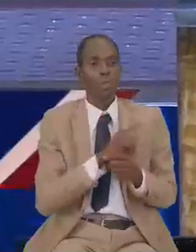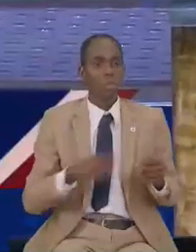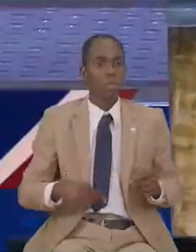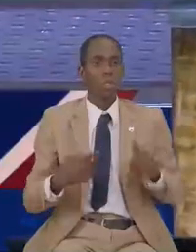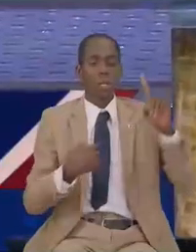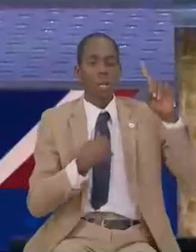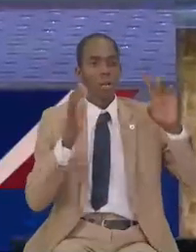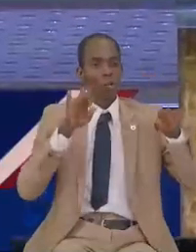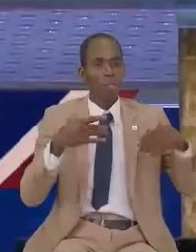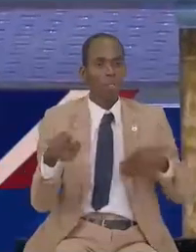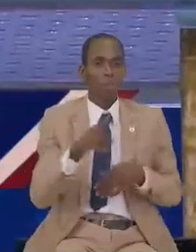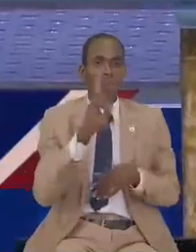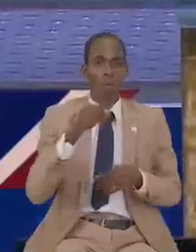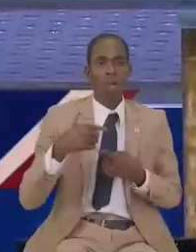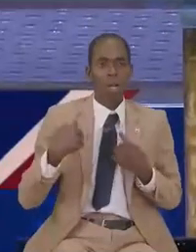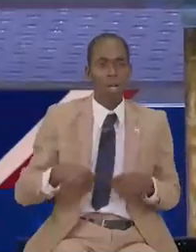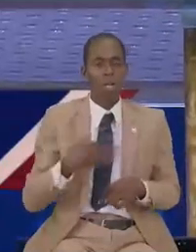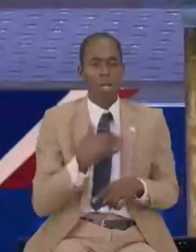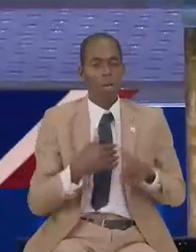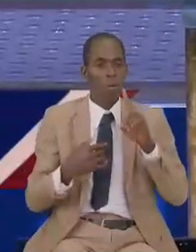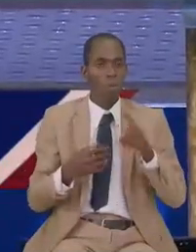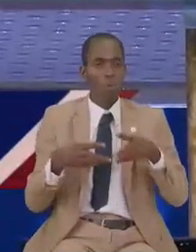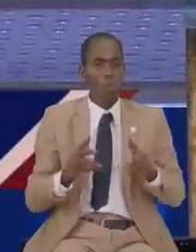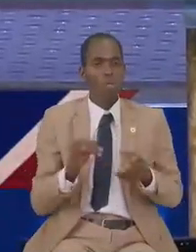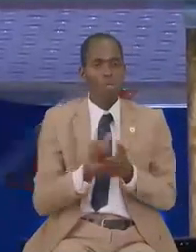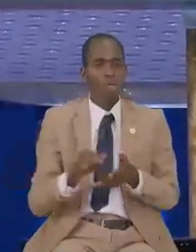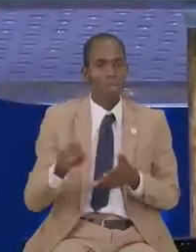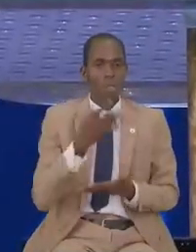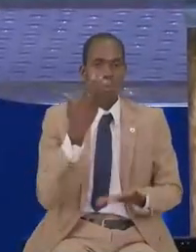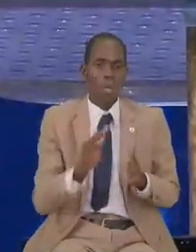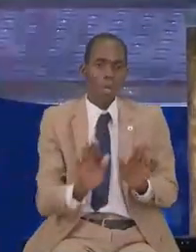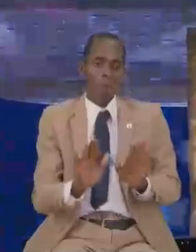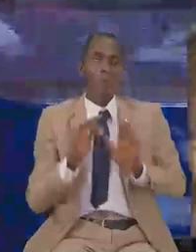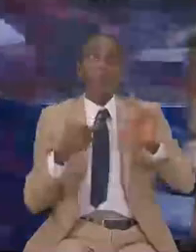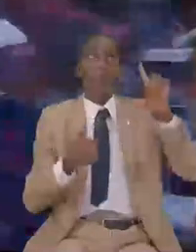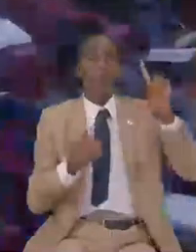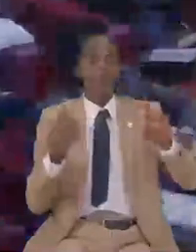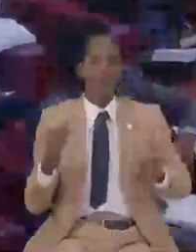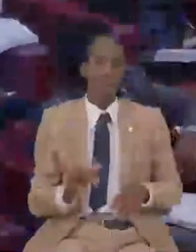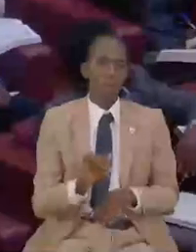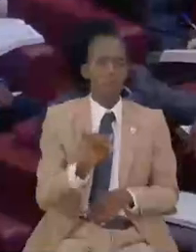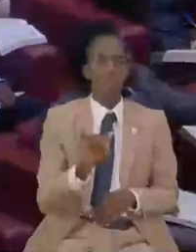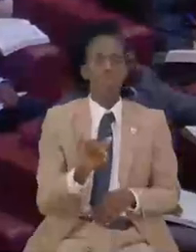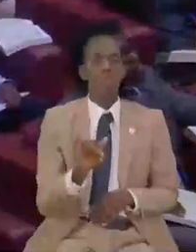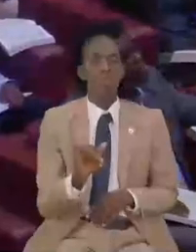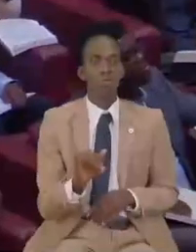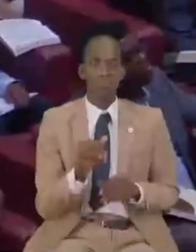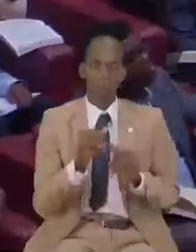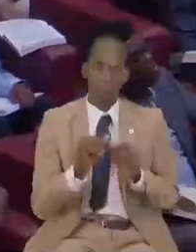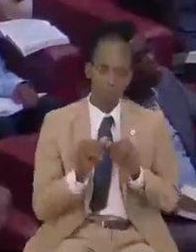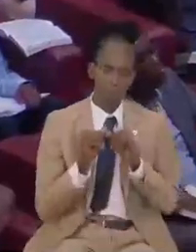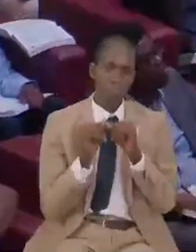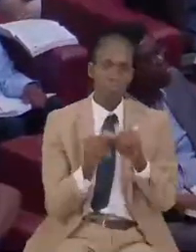au Seigneur. Je leur donnerai un même cœur et une même voix, afin qu'ils me craignent toujours. La persévérance,